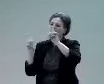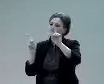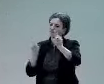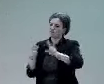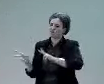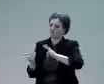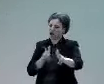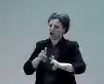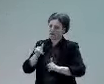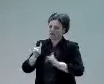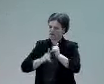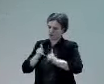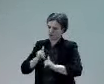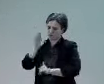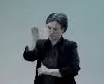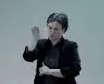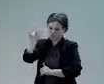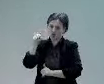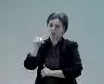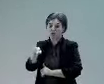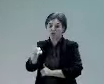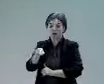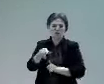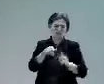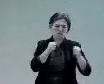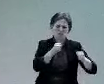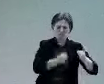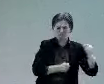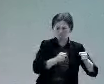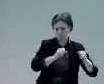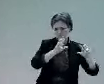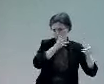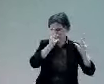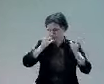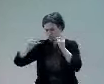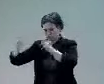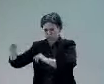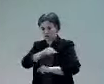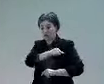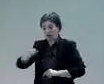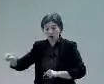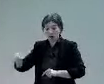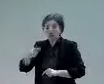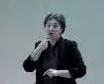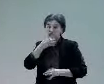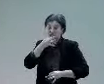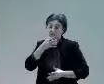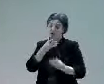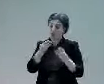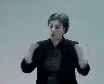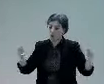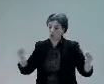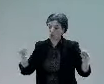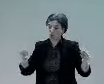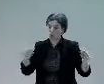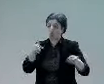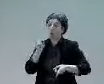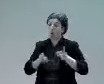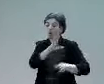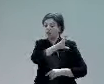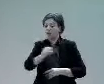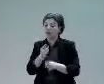ecco, quelle piazze la dicono lunga su quel che manca oggi all'offerta politica. Dobbiamo essere franchi tra di noi e